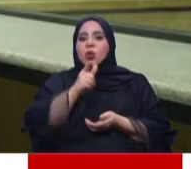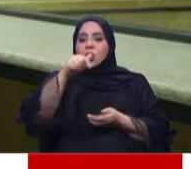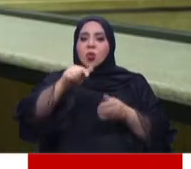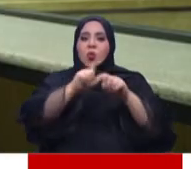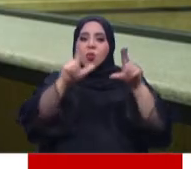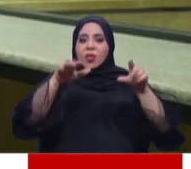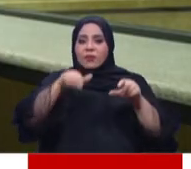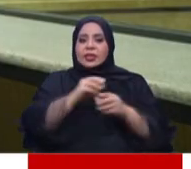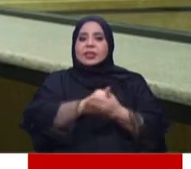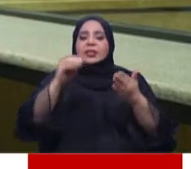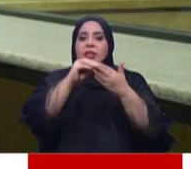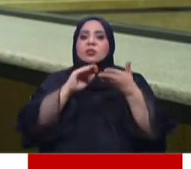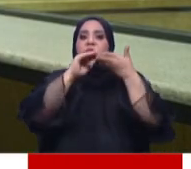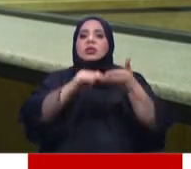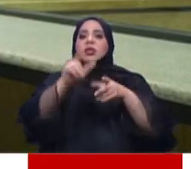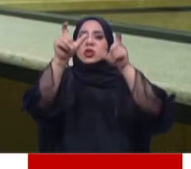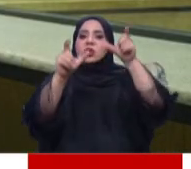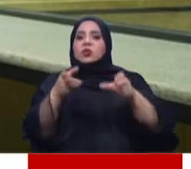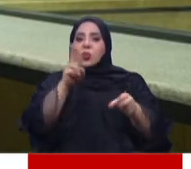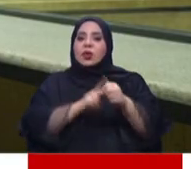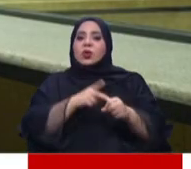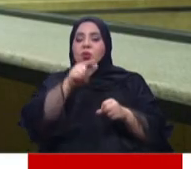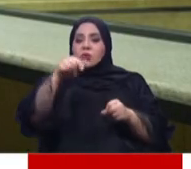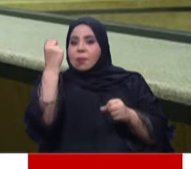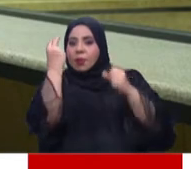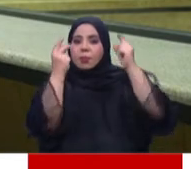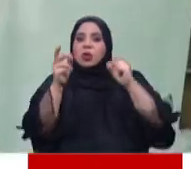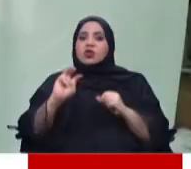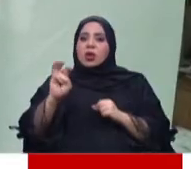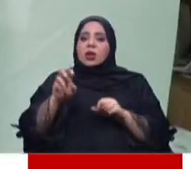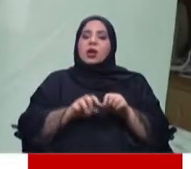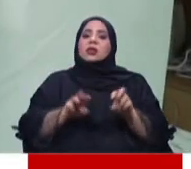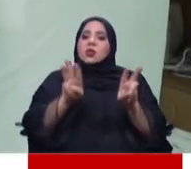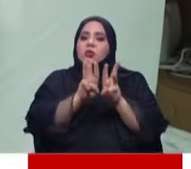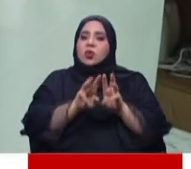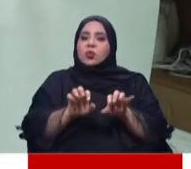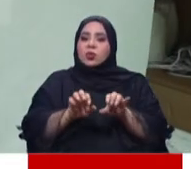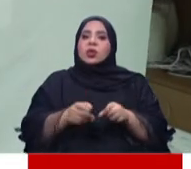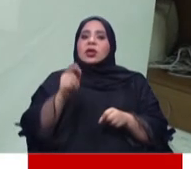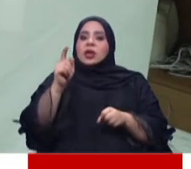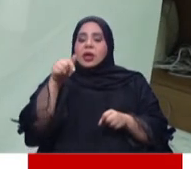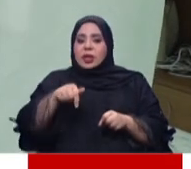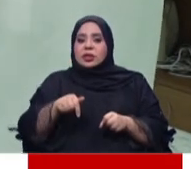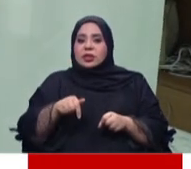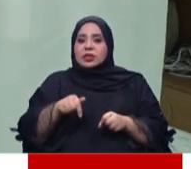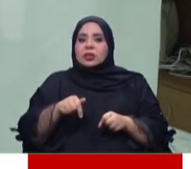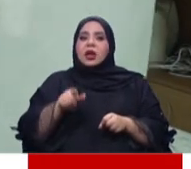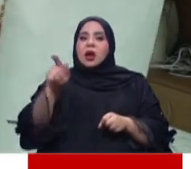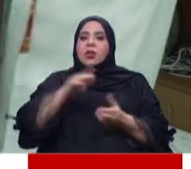تتعلق بتعزيز خدمة العملاء. ويستطيع المبتكرون وشركات التكنولوجيا المالية الناشئة الولوج إلى